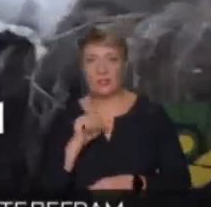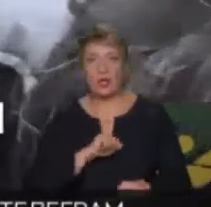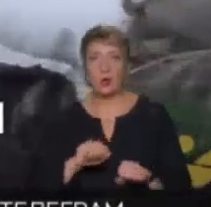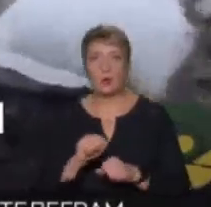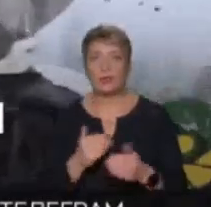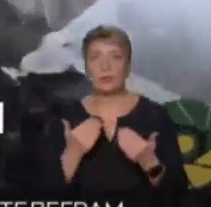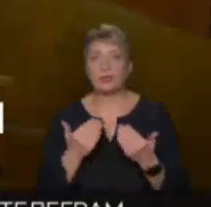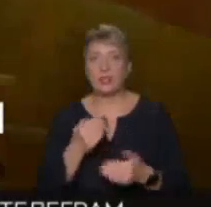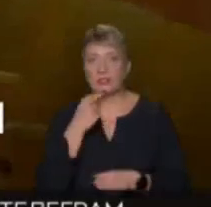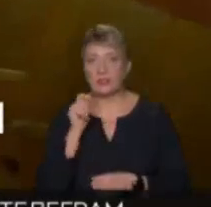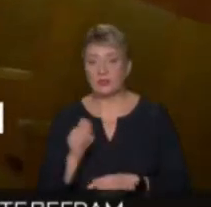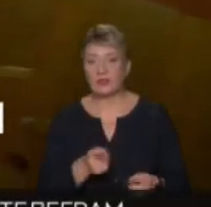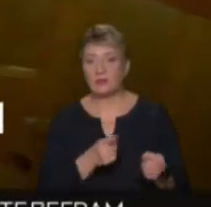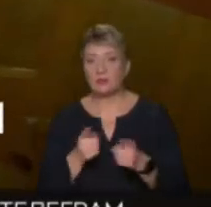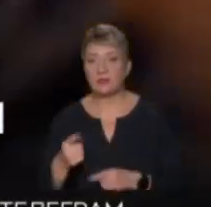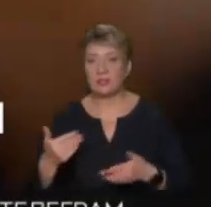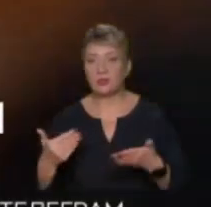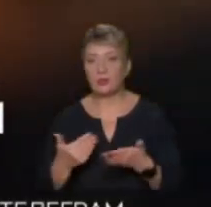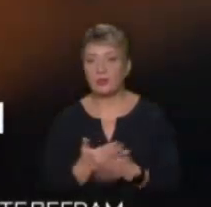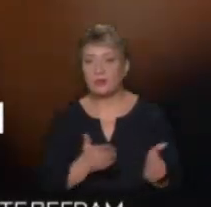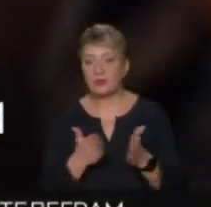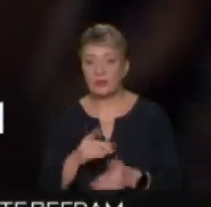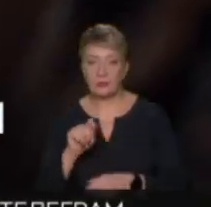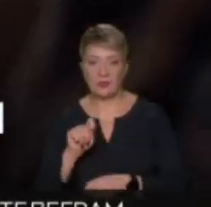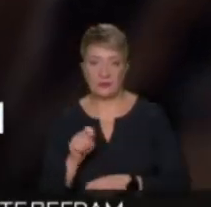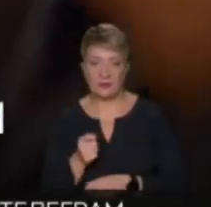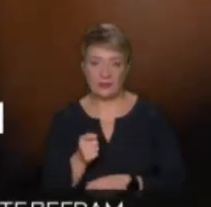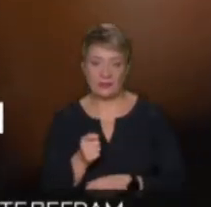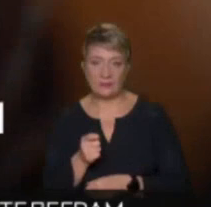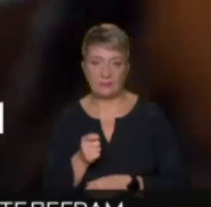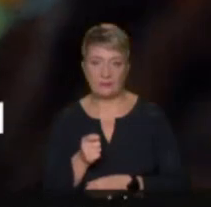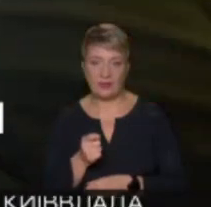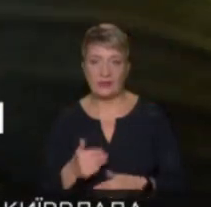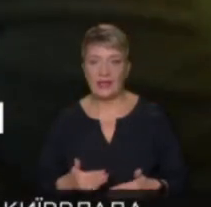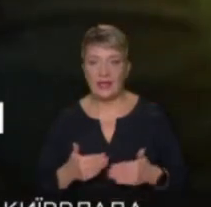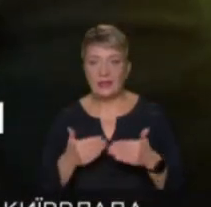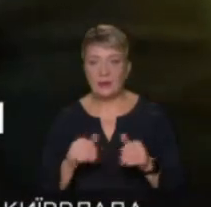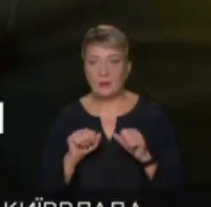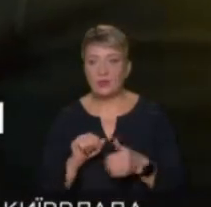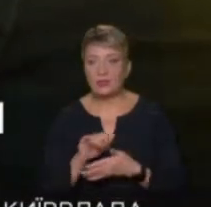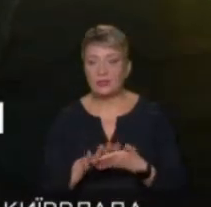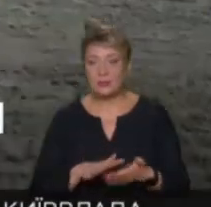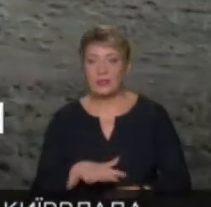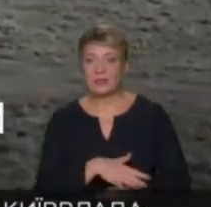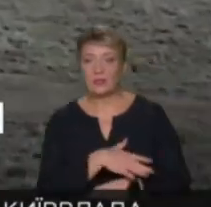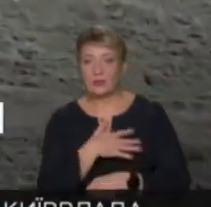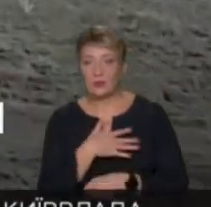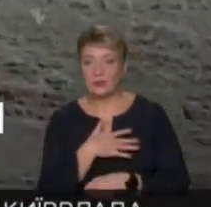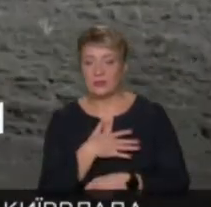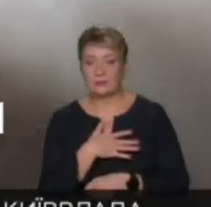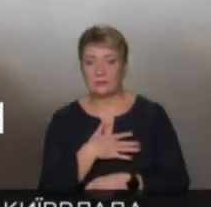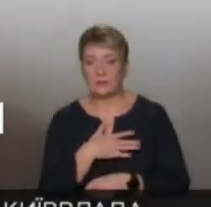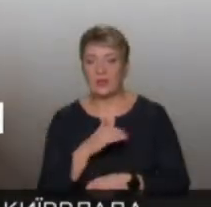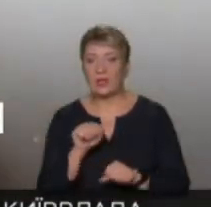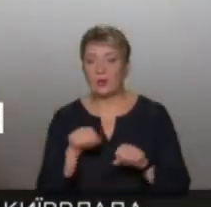зараз Україна переходить до нового етапу війни, позиційного. Цей етап він може тривати довго та нести величезні ризики